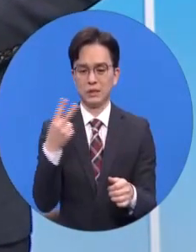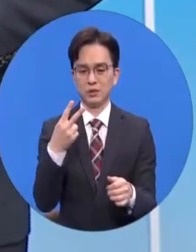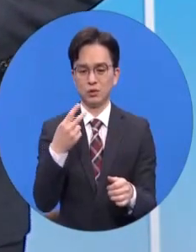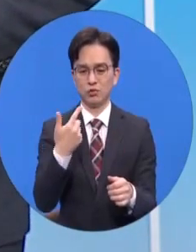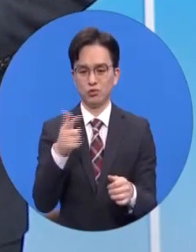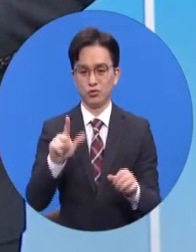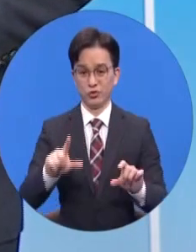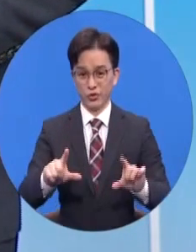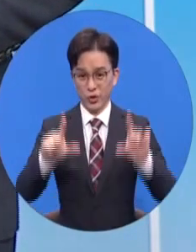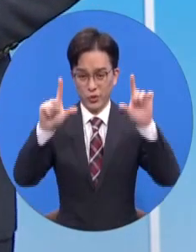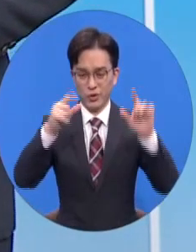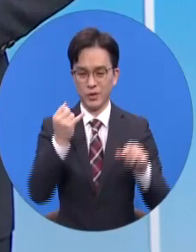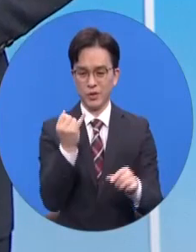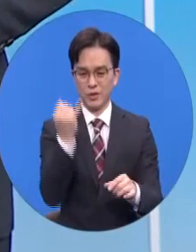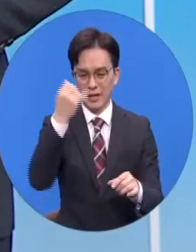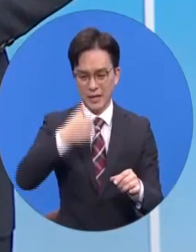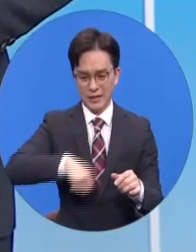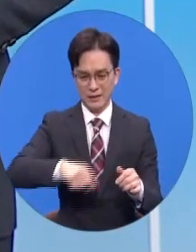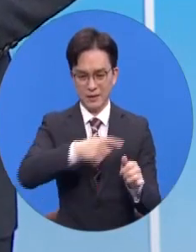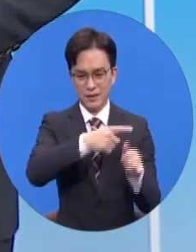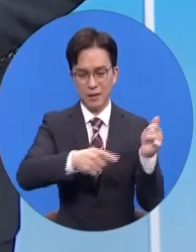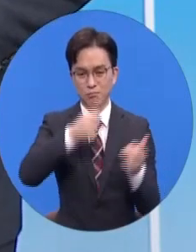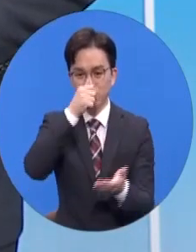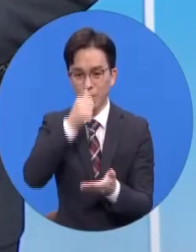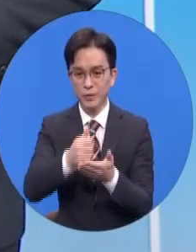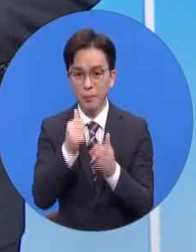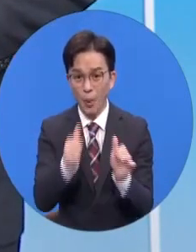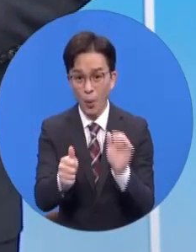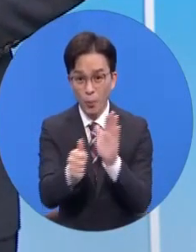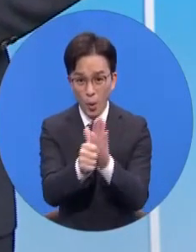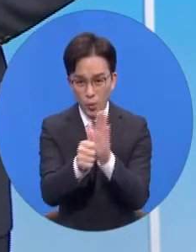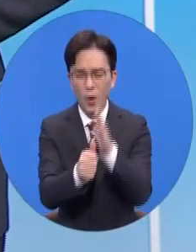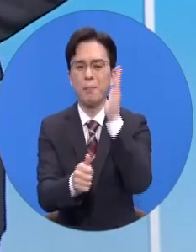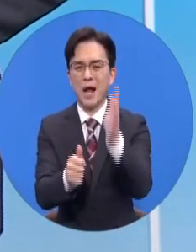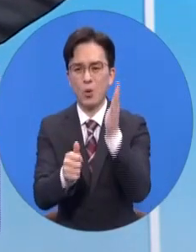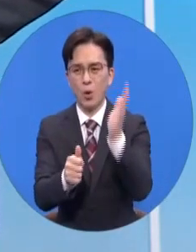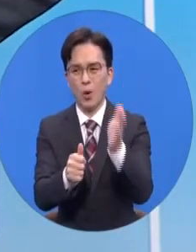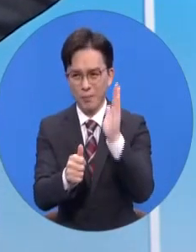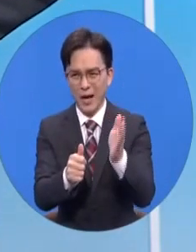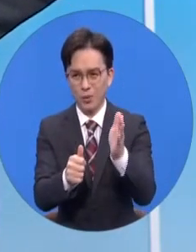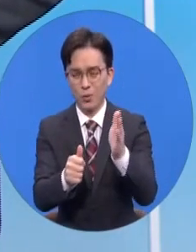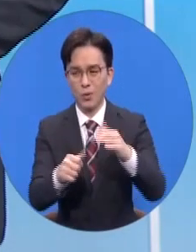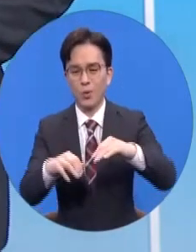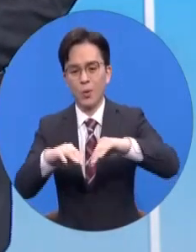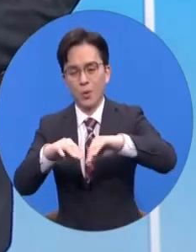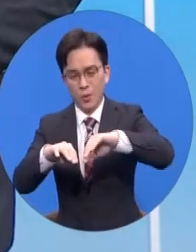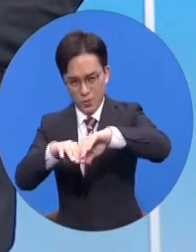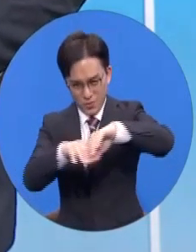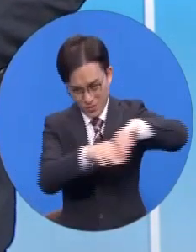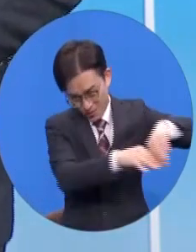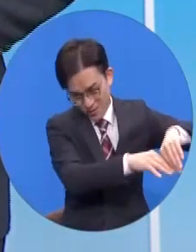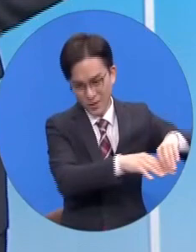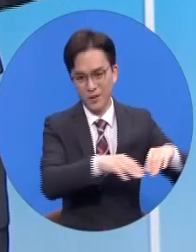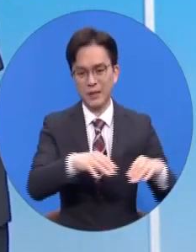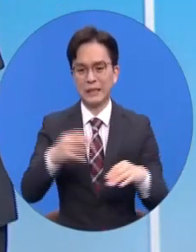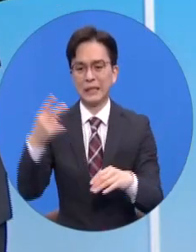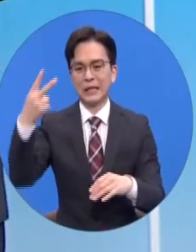2006년 6년에 발생했다 떤 이 조카의 모녀 살인 사건 말고도